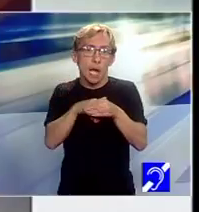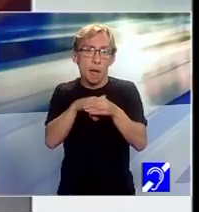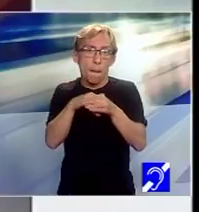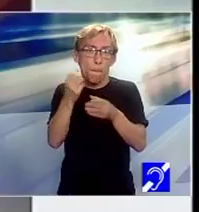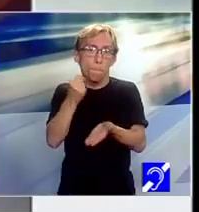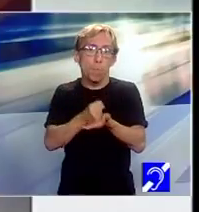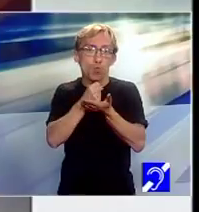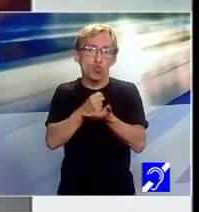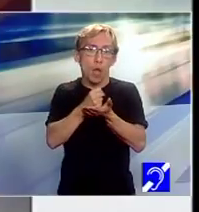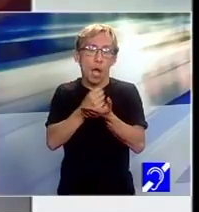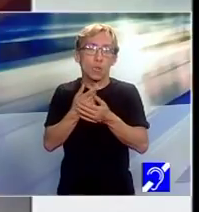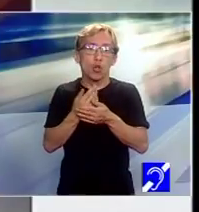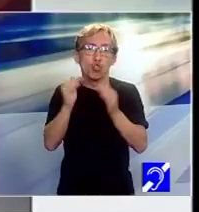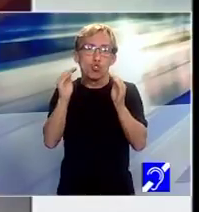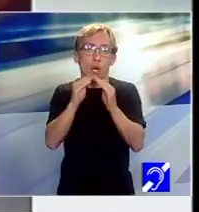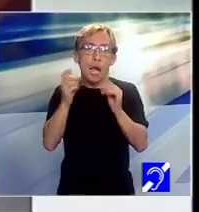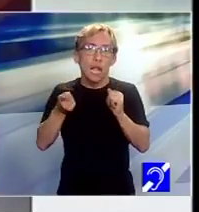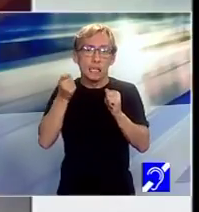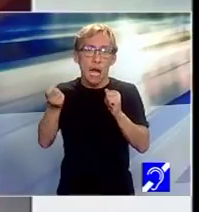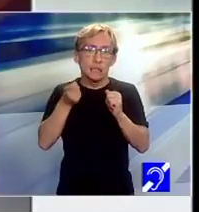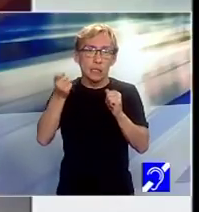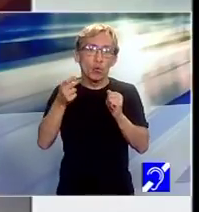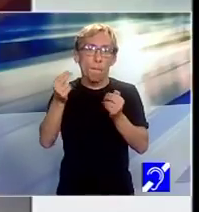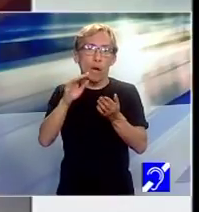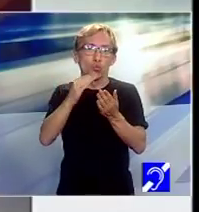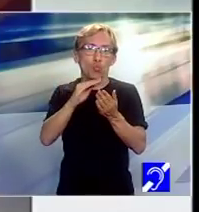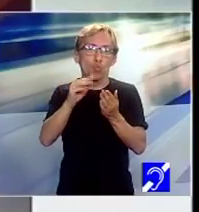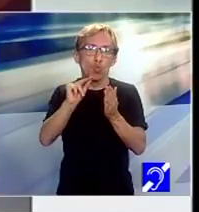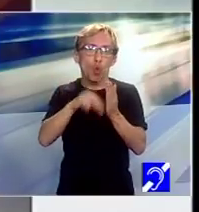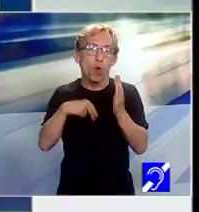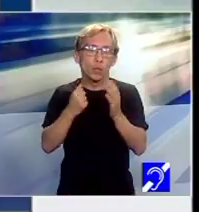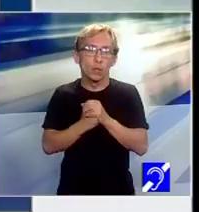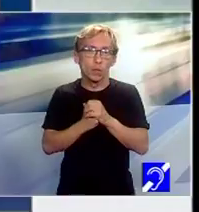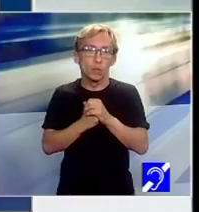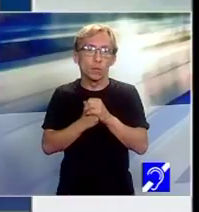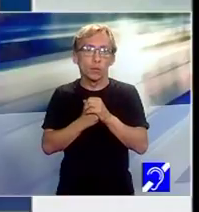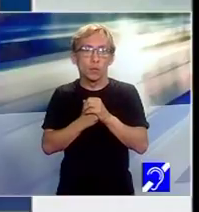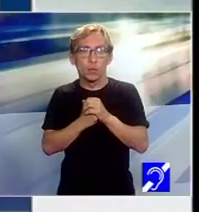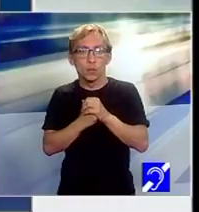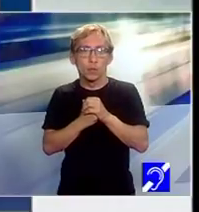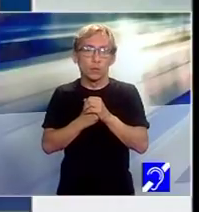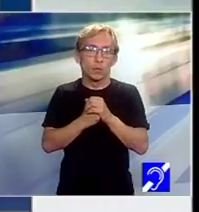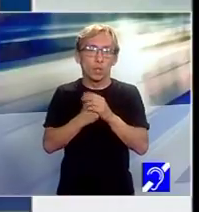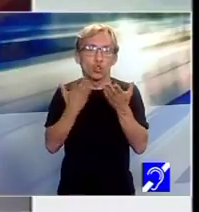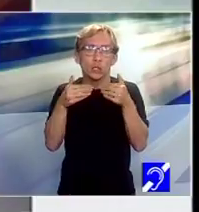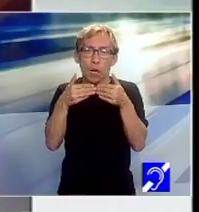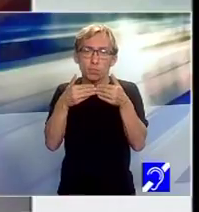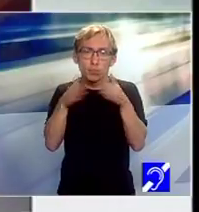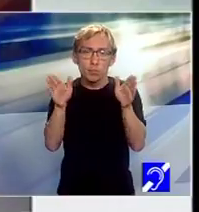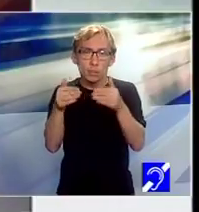cu casa de asigurări să ne mai crească valoarea contractului. Deci încercăm... Să vă mai deblocheze niște posturi.